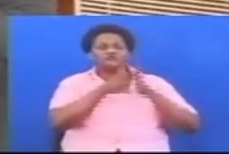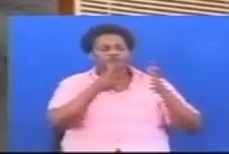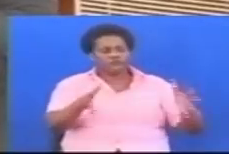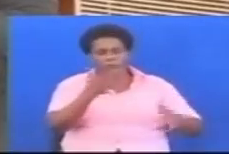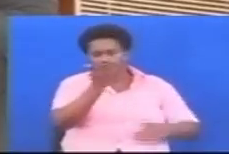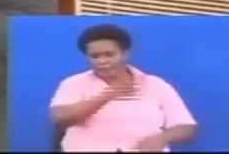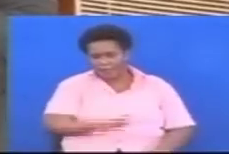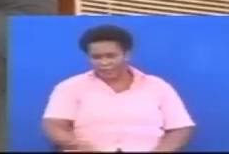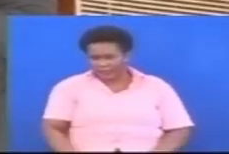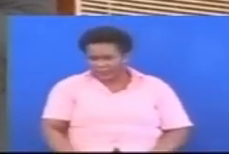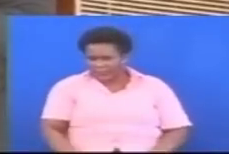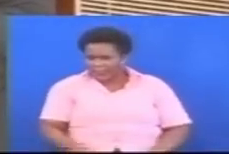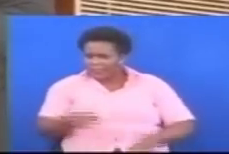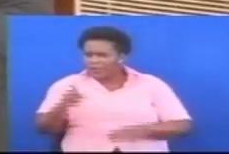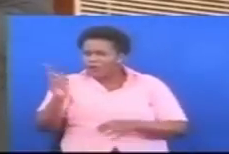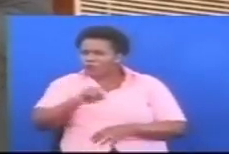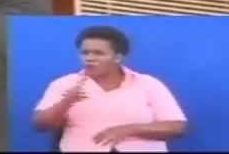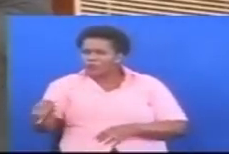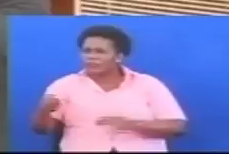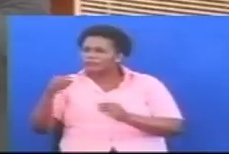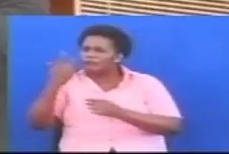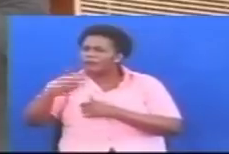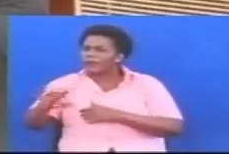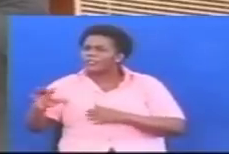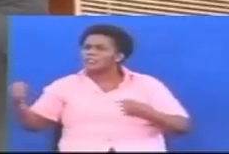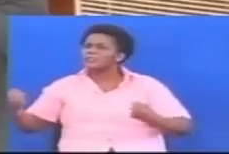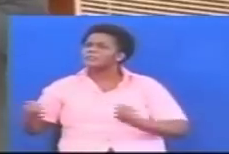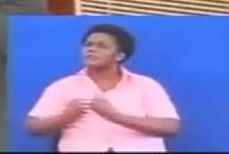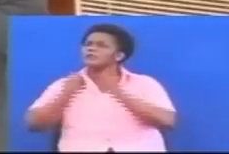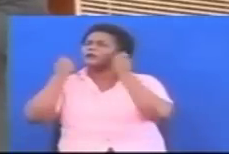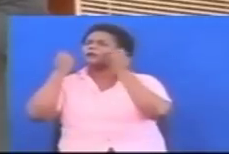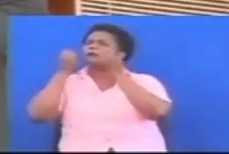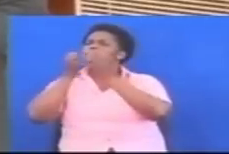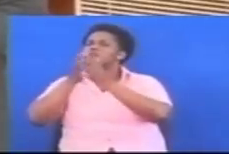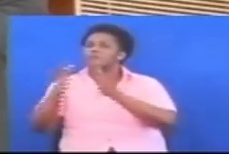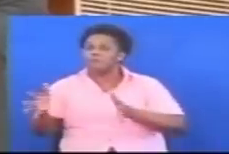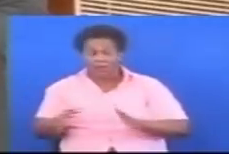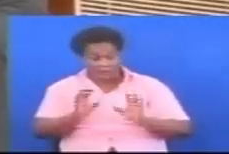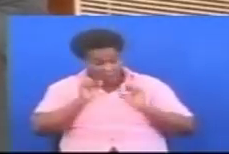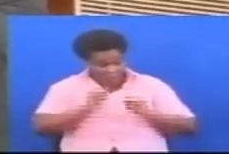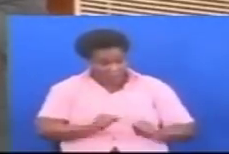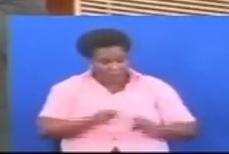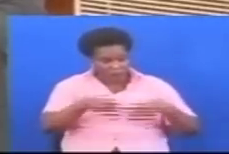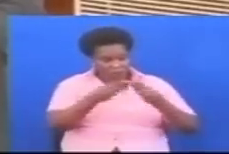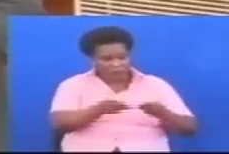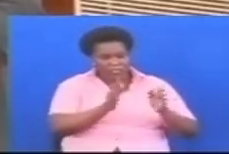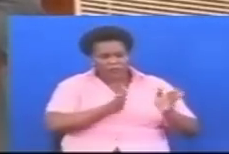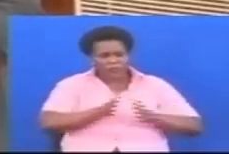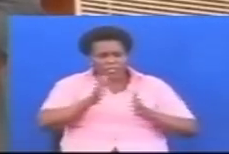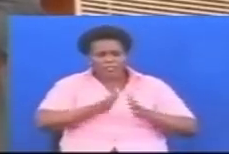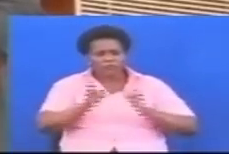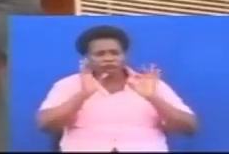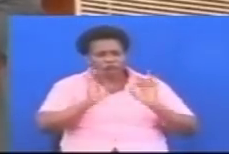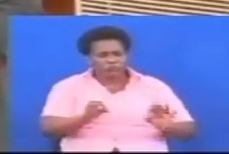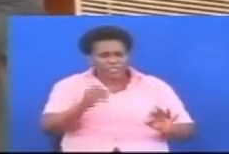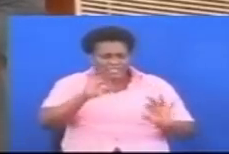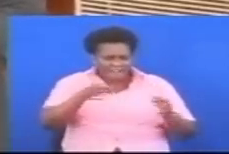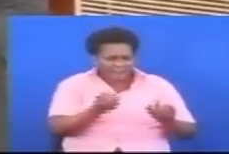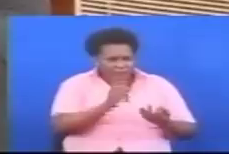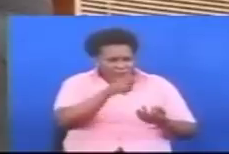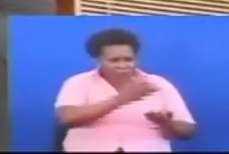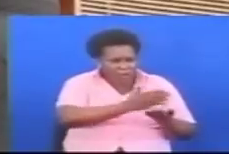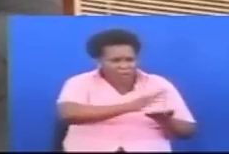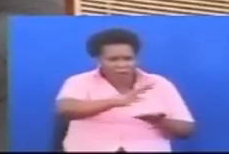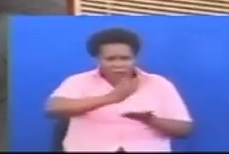wa maji inakuwa ni janga kubwa, na hivyo kupelekea rasilimali hiyo kuwekewa utaratibu wa jinsi gani ya kugawanya kwa kila familia, kwa